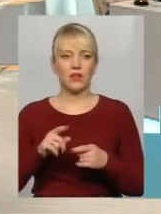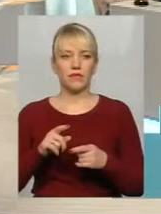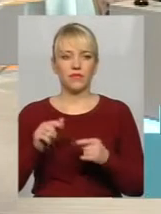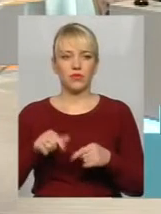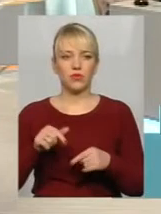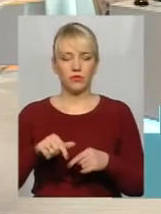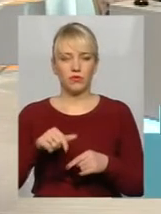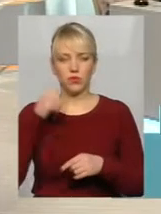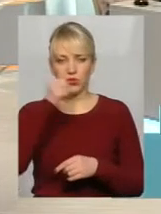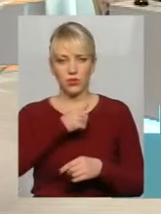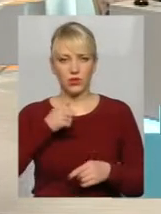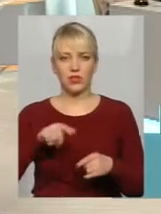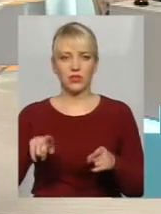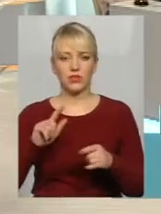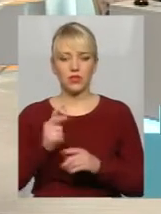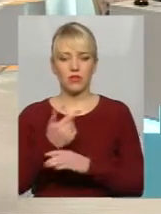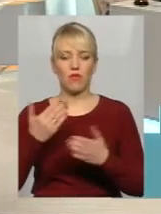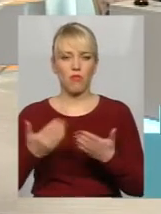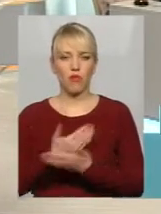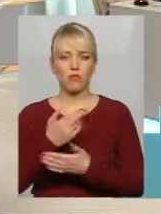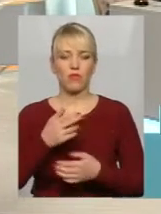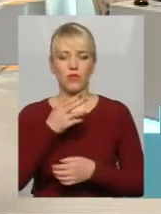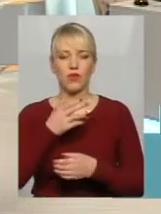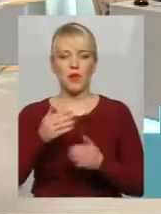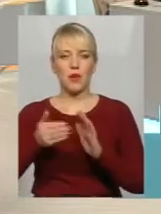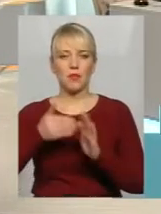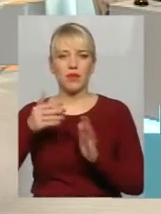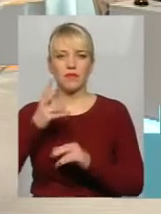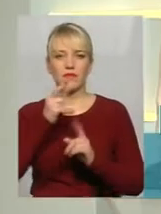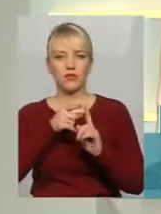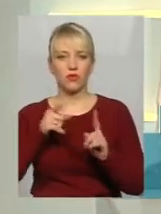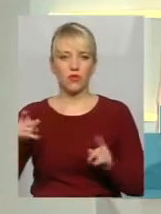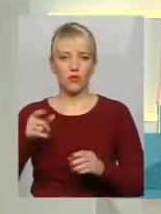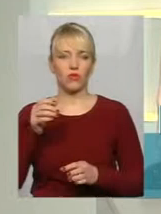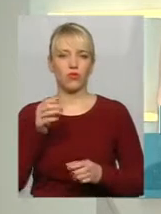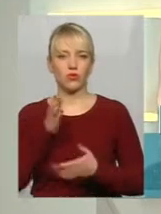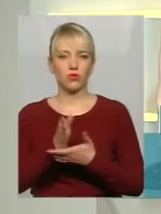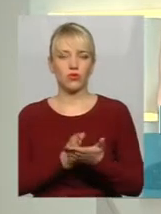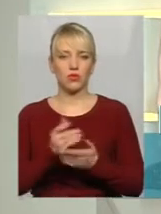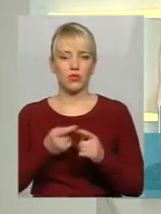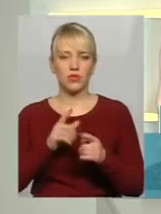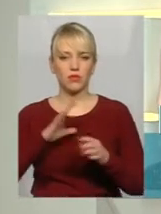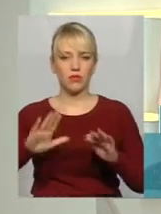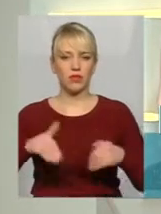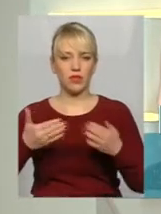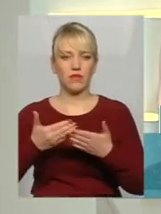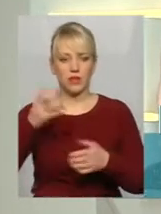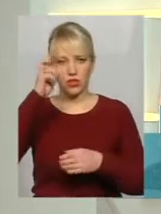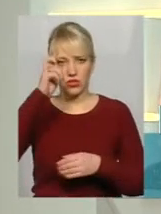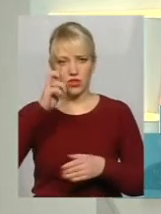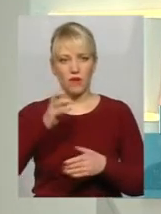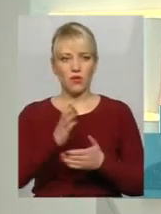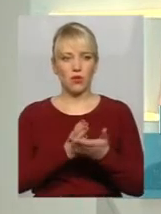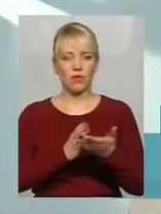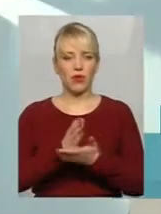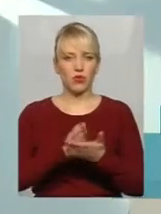Цього році знову поновили призов на строкову службу. Але це, так би мовити, ініціатива виходила від Державної прикордонної служби, що їм потрібно,